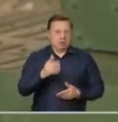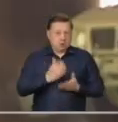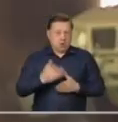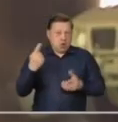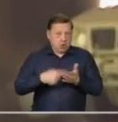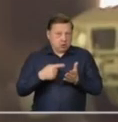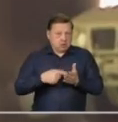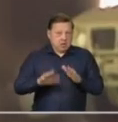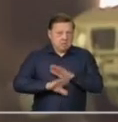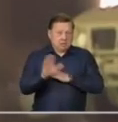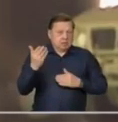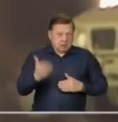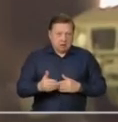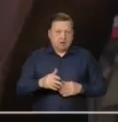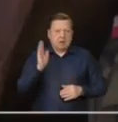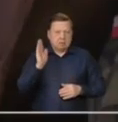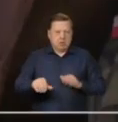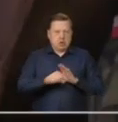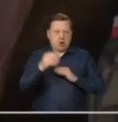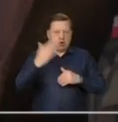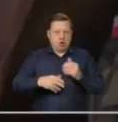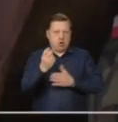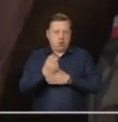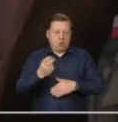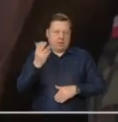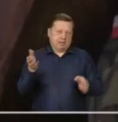zobaczyć wystawę. Będzie ona dostępna do końca lutego.